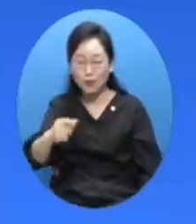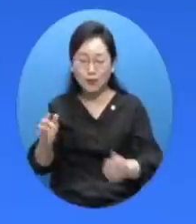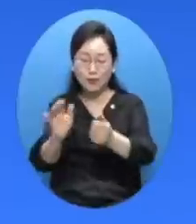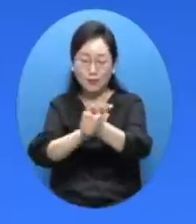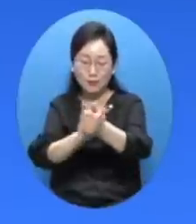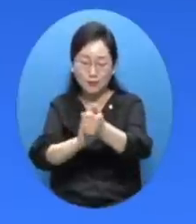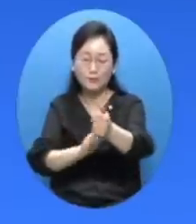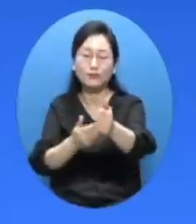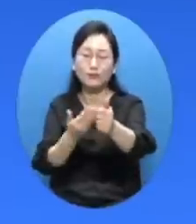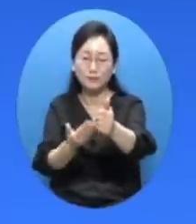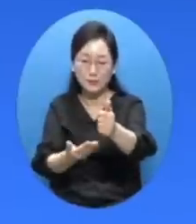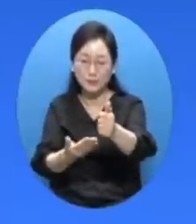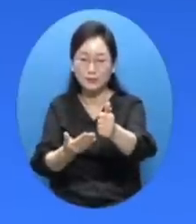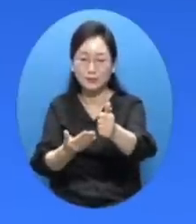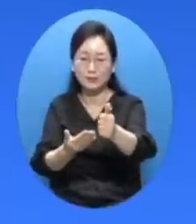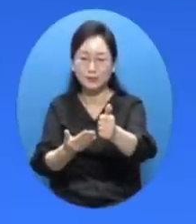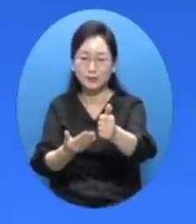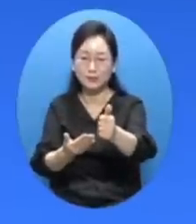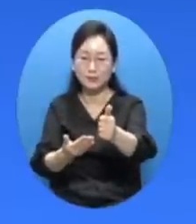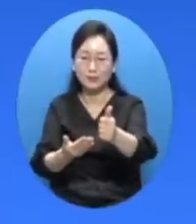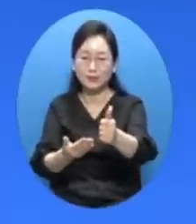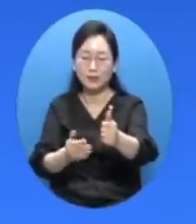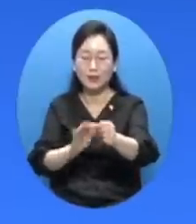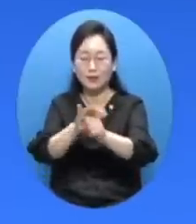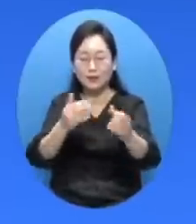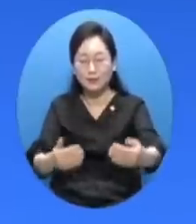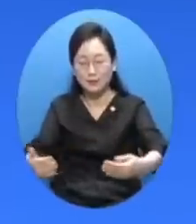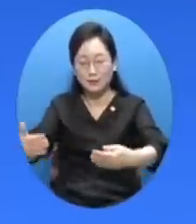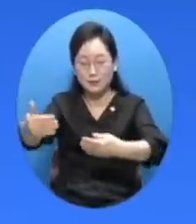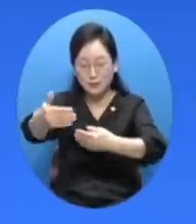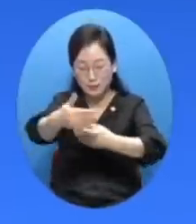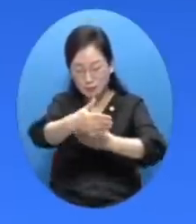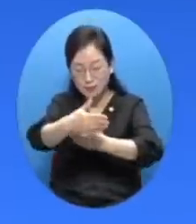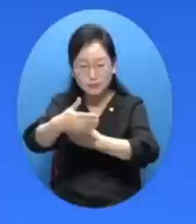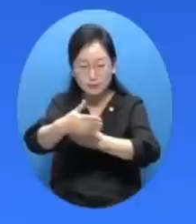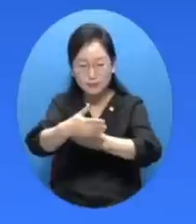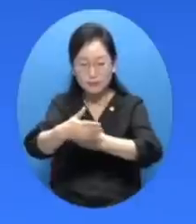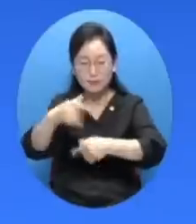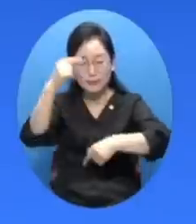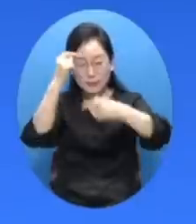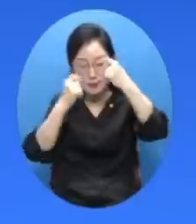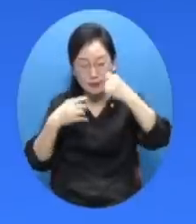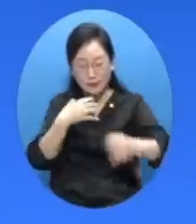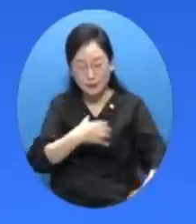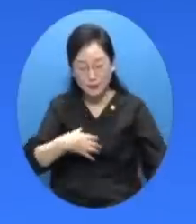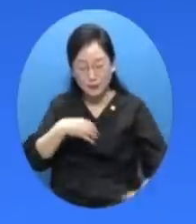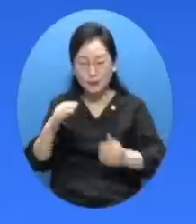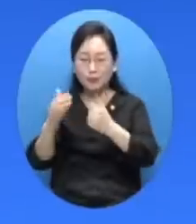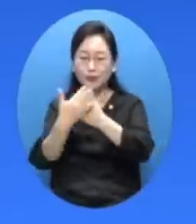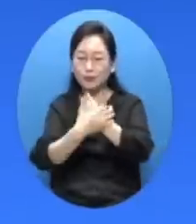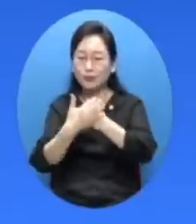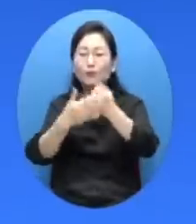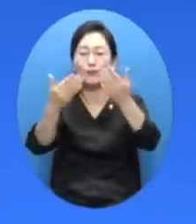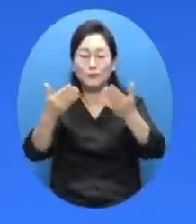주시고 사랑의 품에 우리를 안으시고 우리의 슬픔을 위로해 주시는 것입니다.